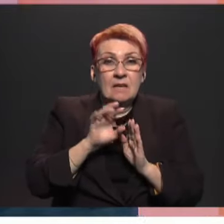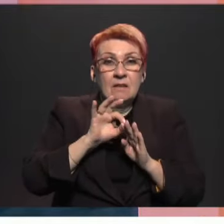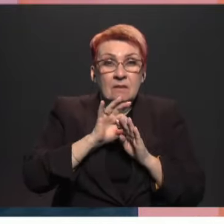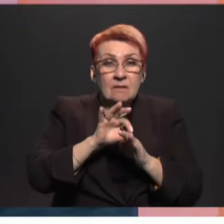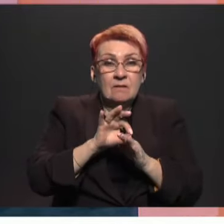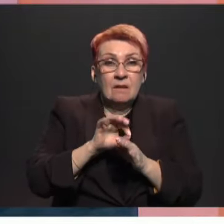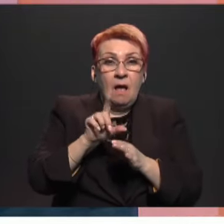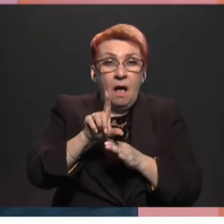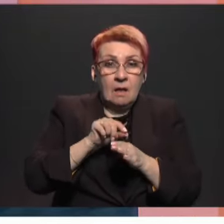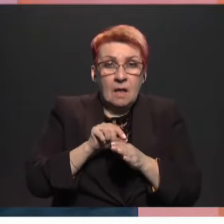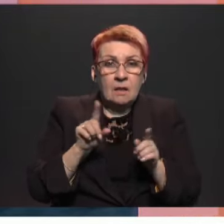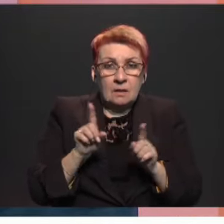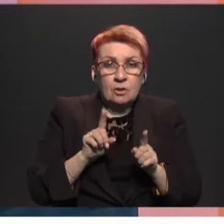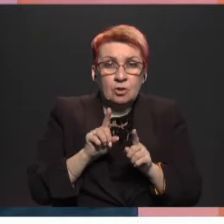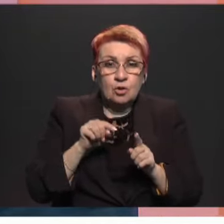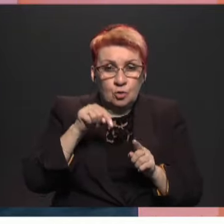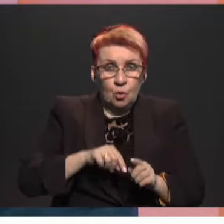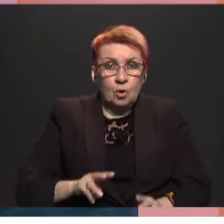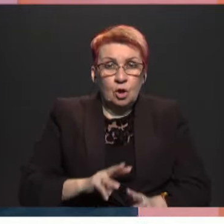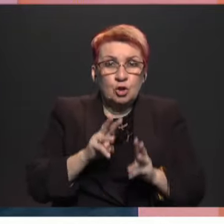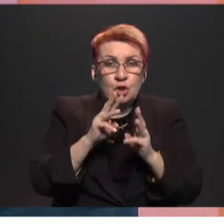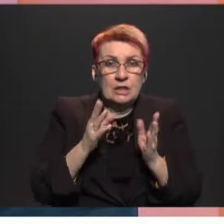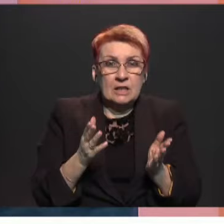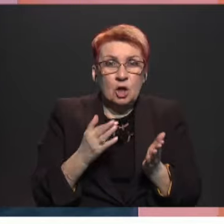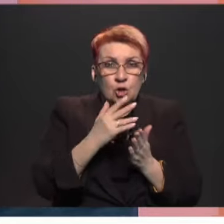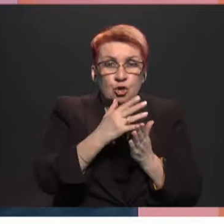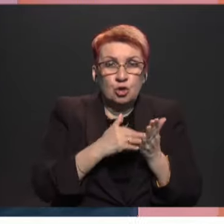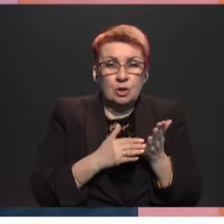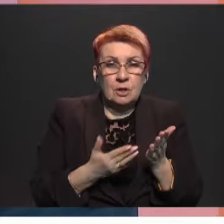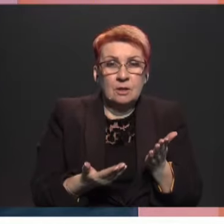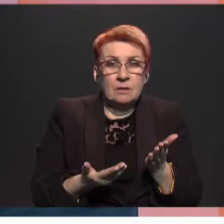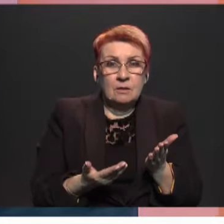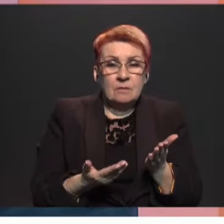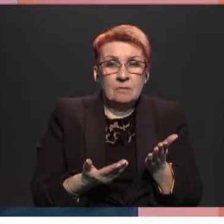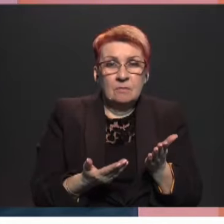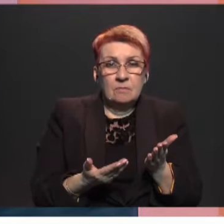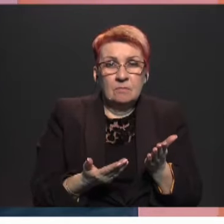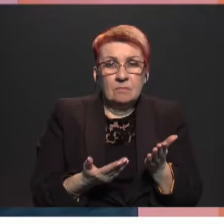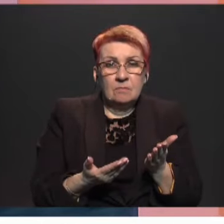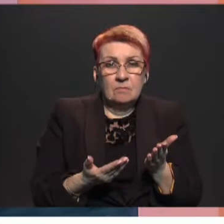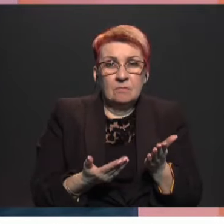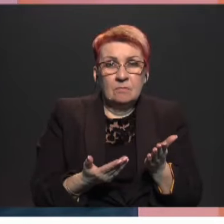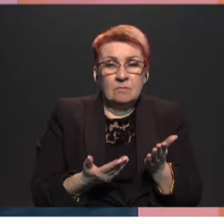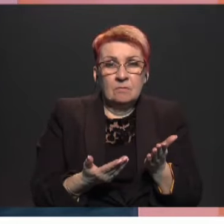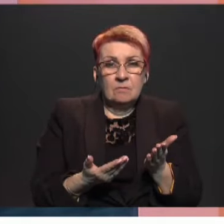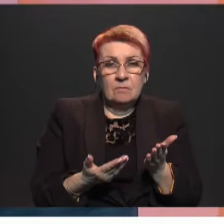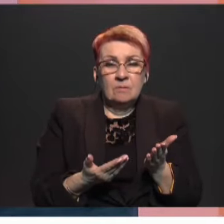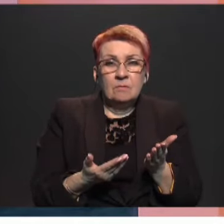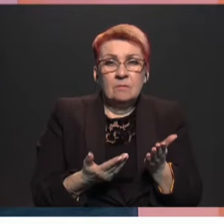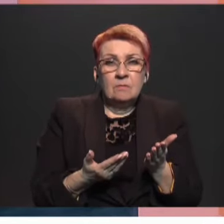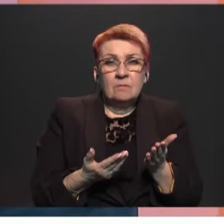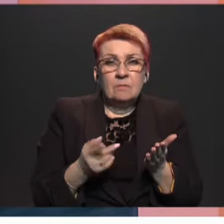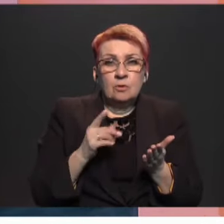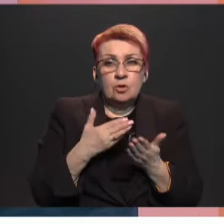аналог некого чистилища, аналог сатисфакции, и что ж, а потом, может, еще кто-нибудь индульгенции начнет продавать, что вот